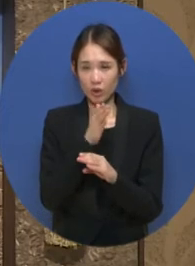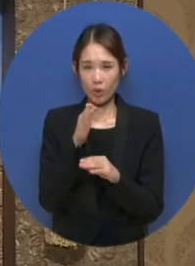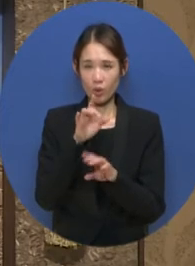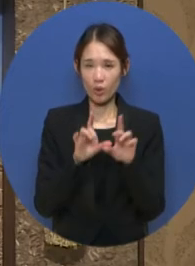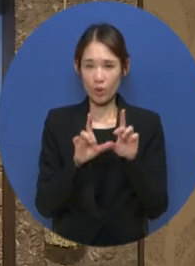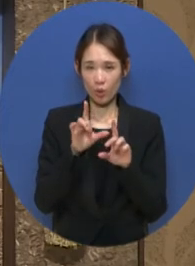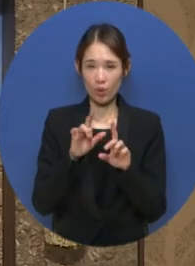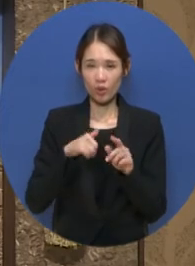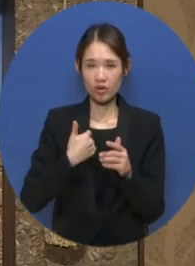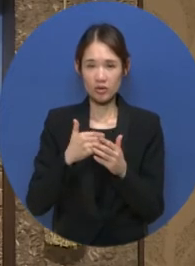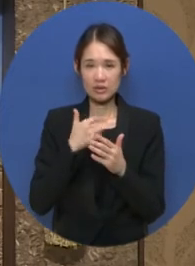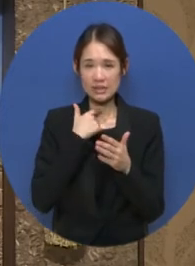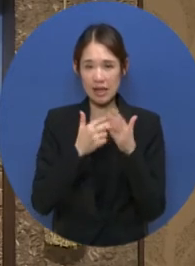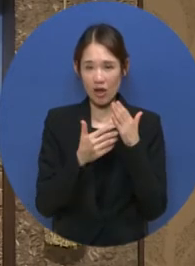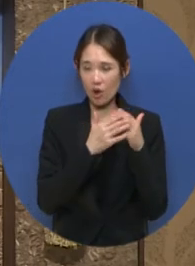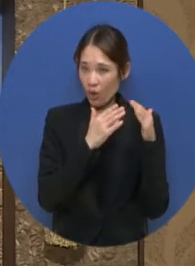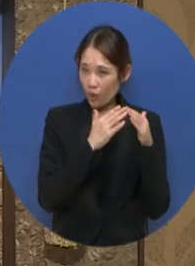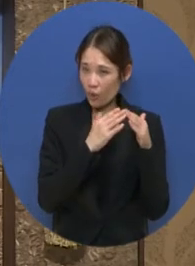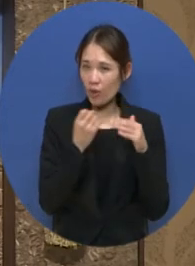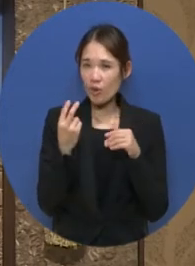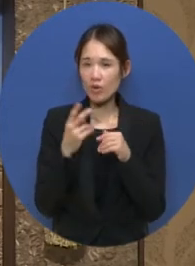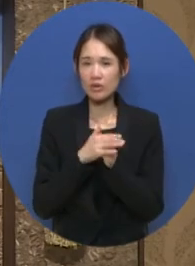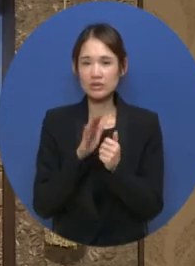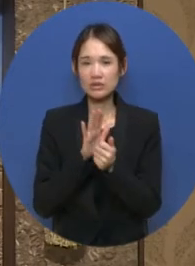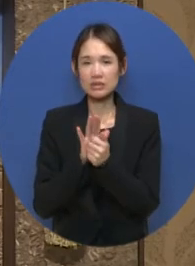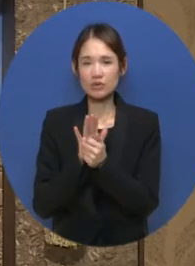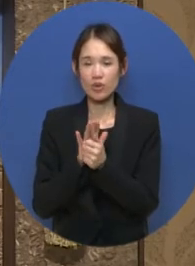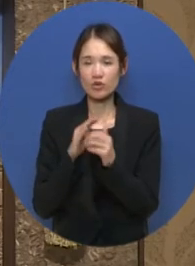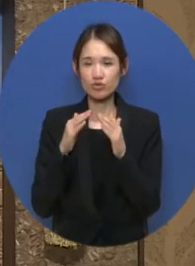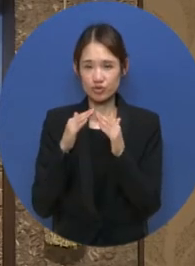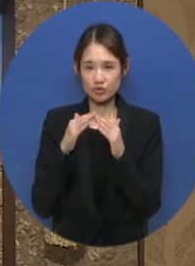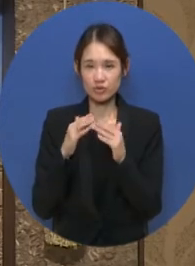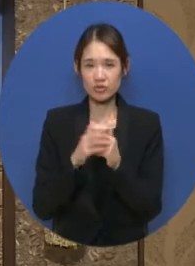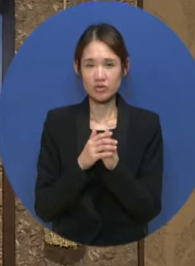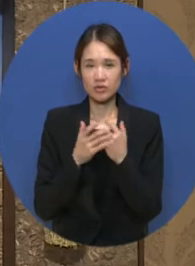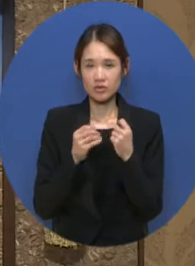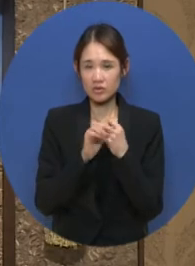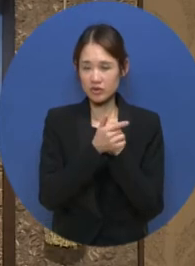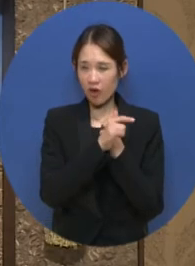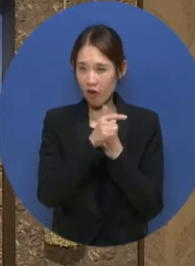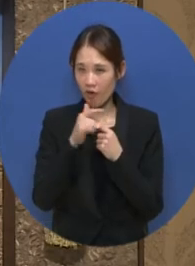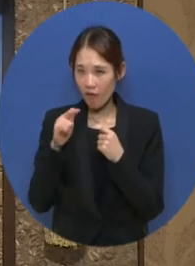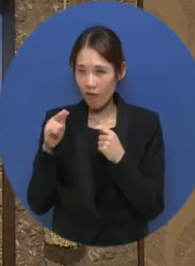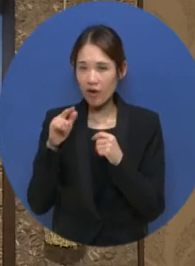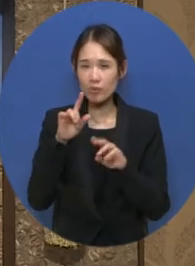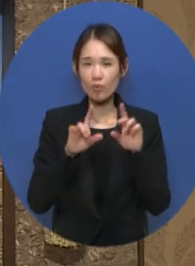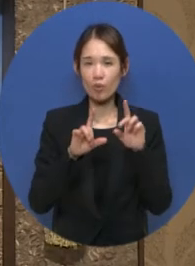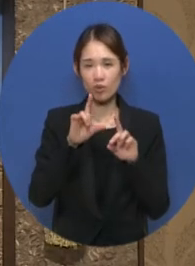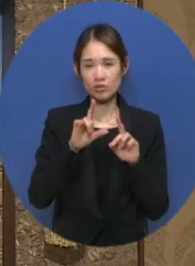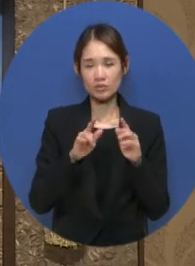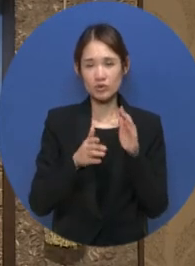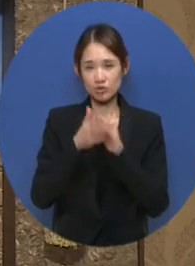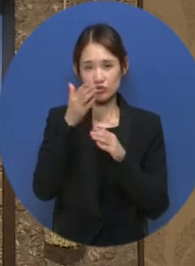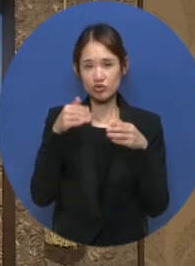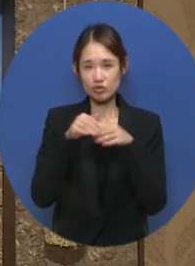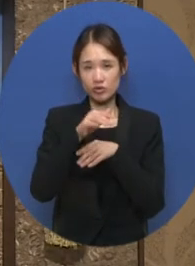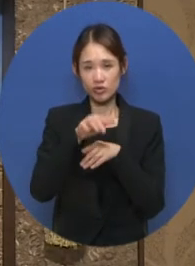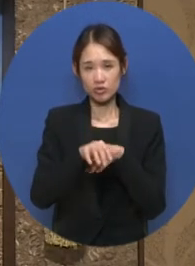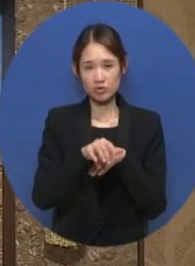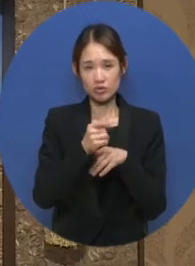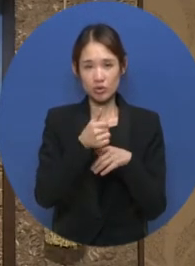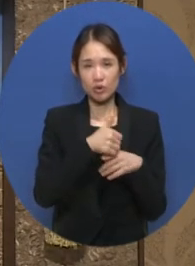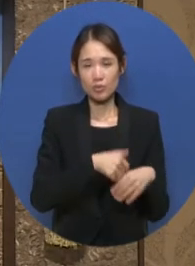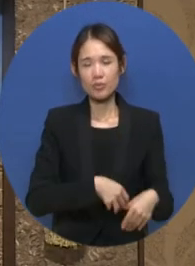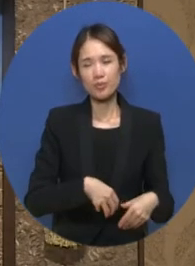리폼 이라든지 체험이 라든지 뭐 지원 주책 이라든지 뭐 이런 여러가지 이제 다양한 형태의 죽으 시설들이 조금